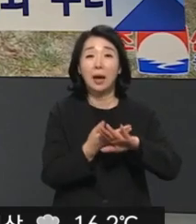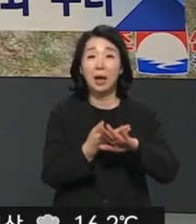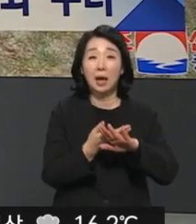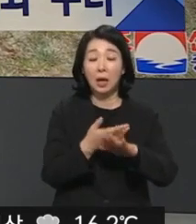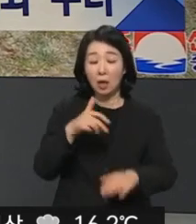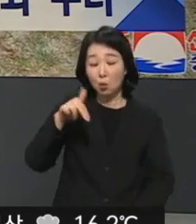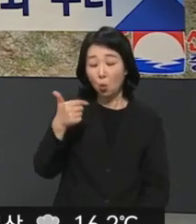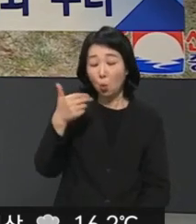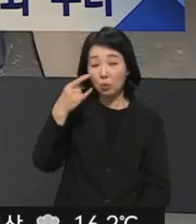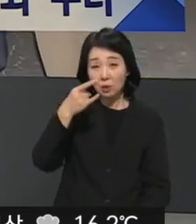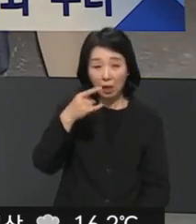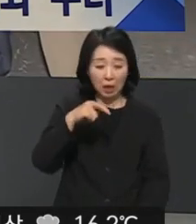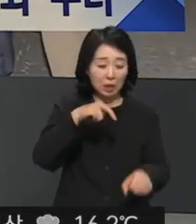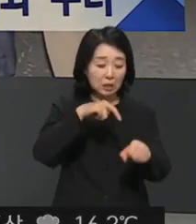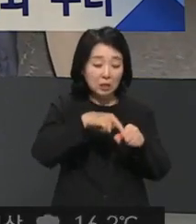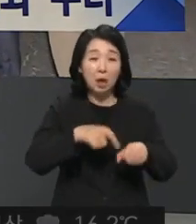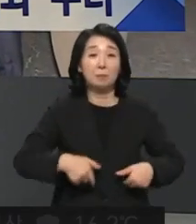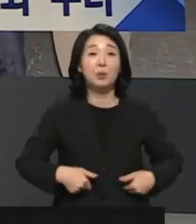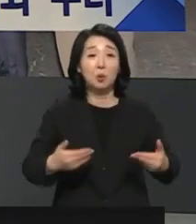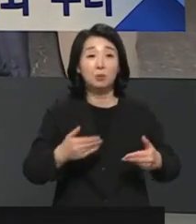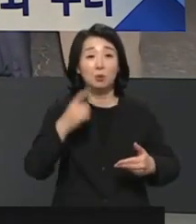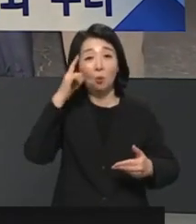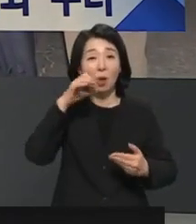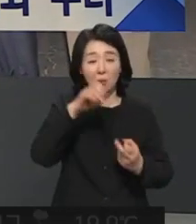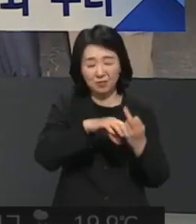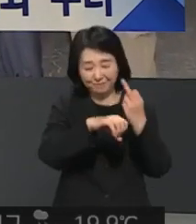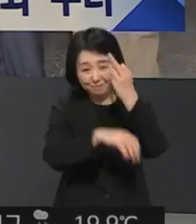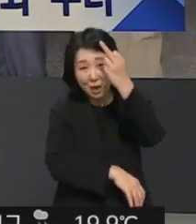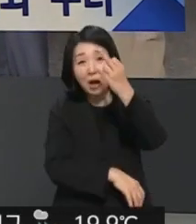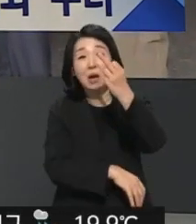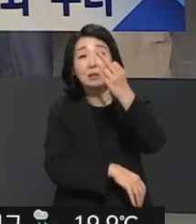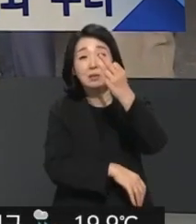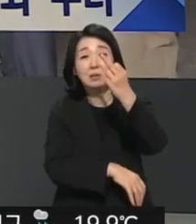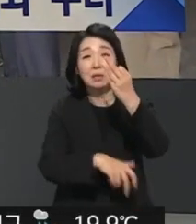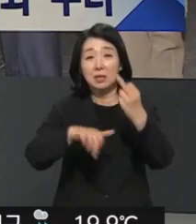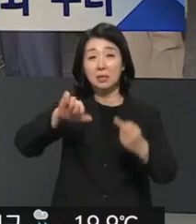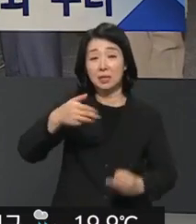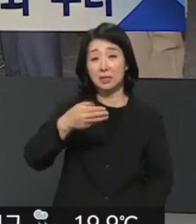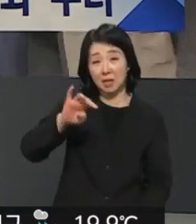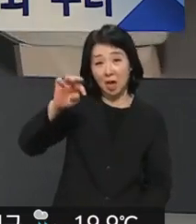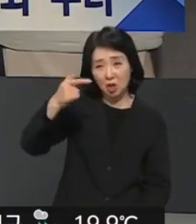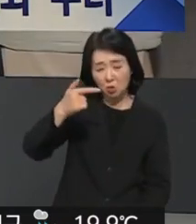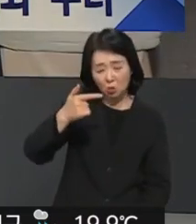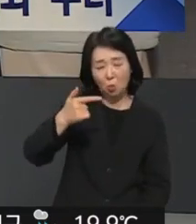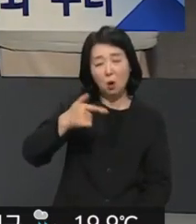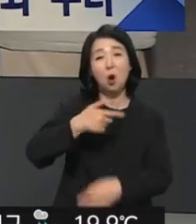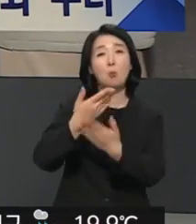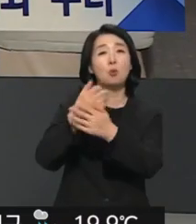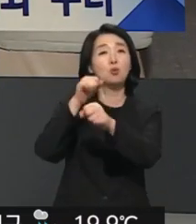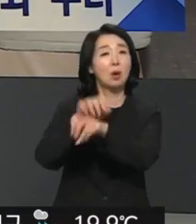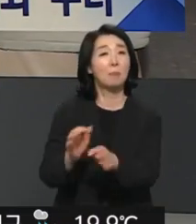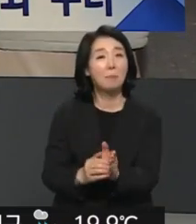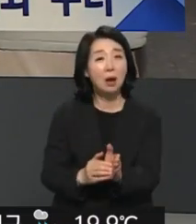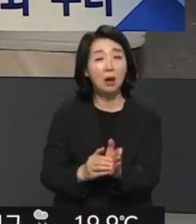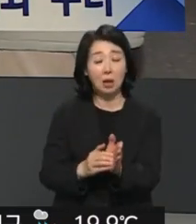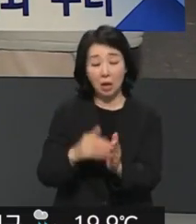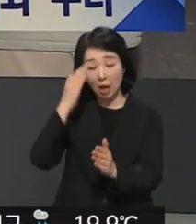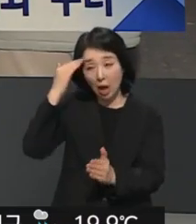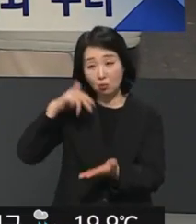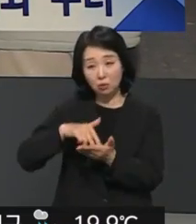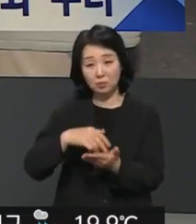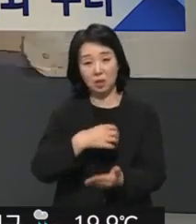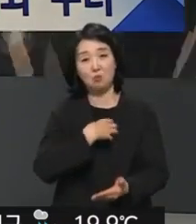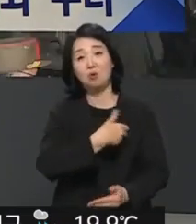징후를 사전에 탐지해 선제 타격으로 무력화하는 킬체인도 무력화할 수 있습니다. 따라서 우리한테는 위협적인데요.